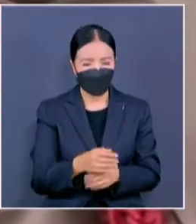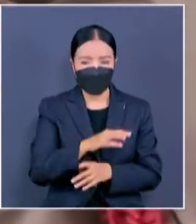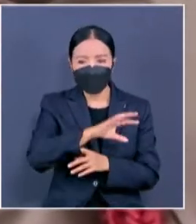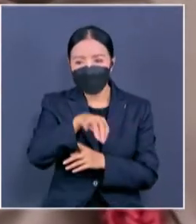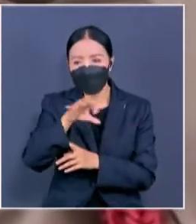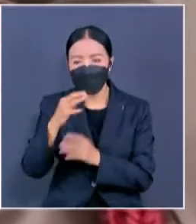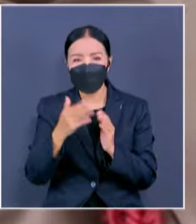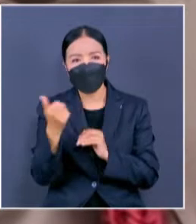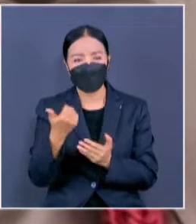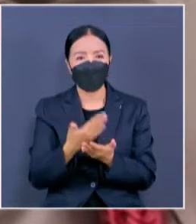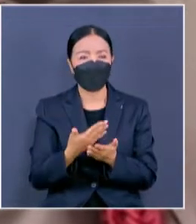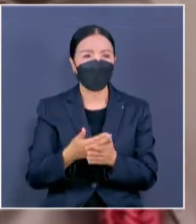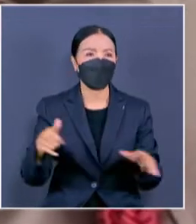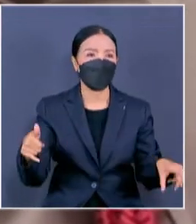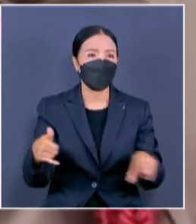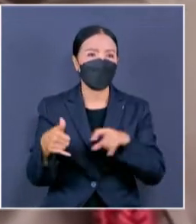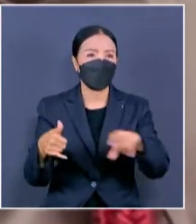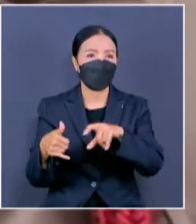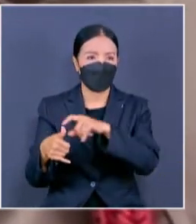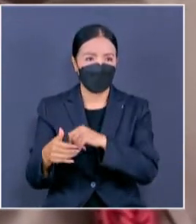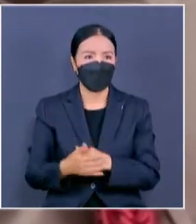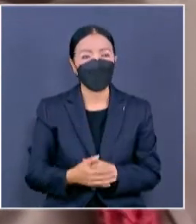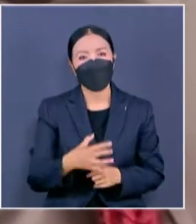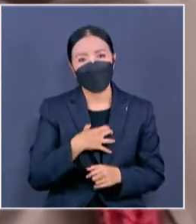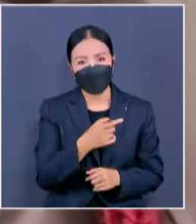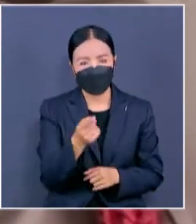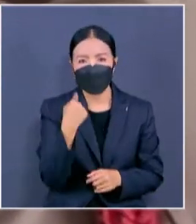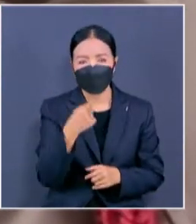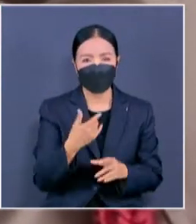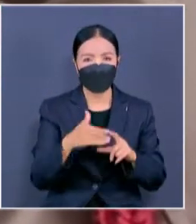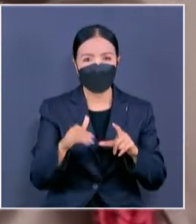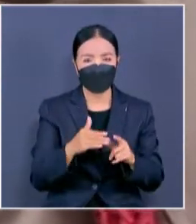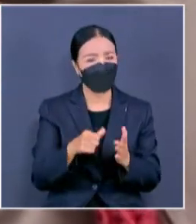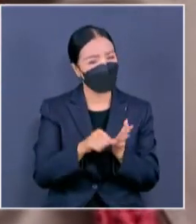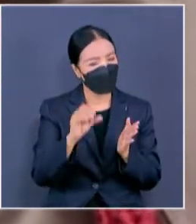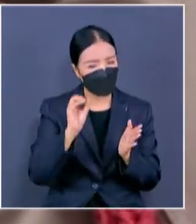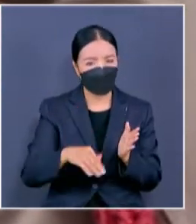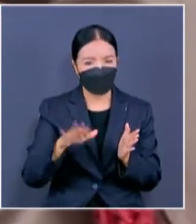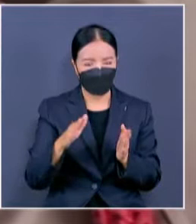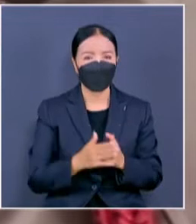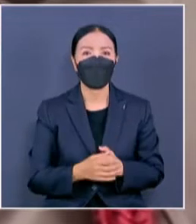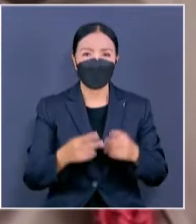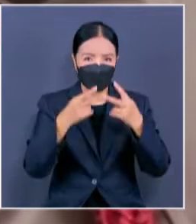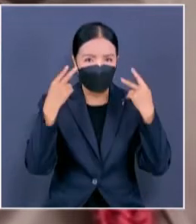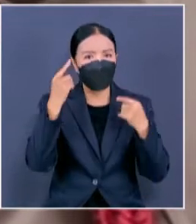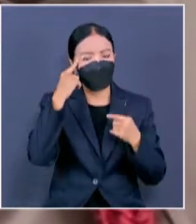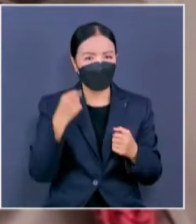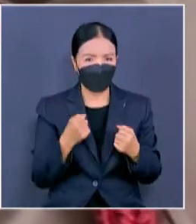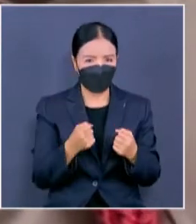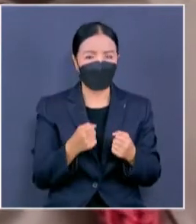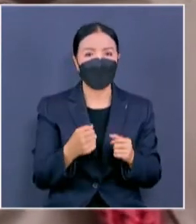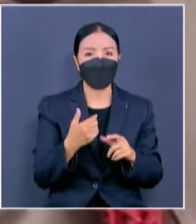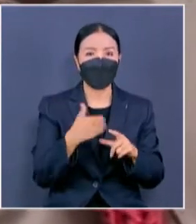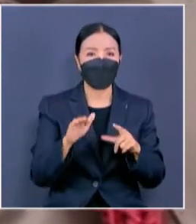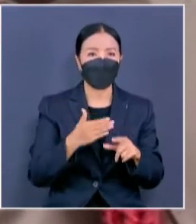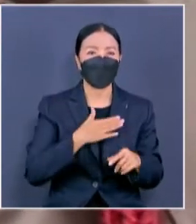งินให้เบื้องต้นเธอก็อยากให้ทุกคนที่มี LINE เก่าของเธอลบออกไปให้หมดเพราะว่าคนร้ายกำลังที่จะพยายามนำ LINE เก่